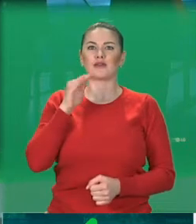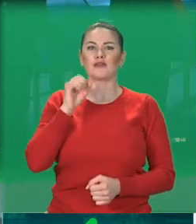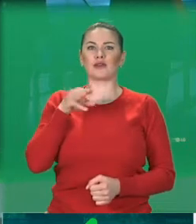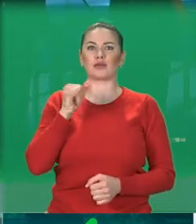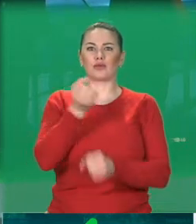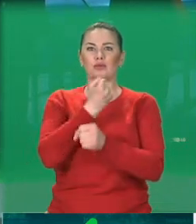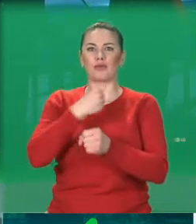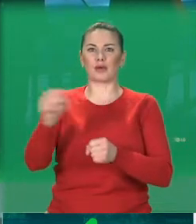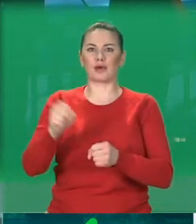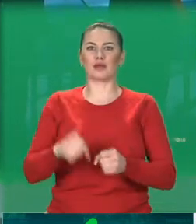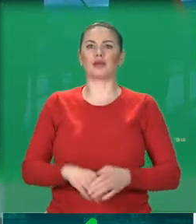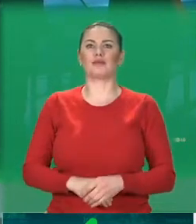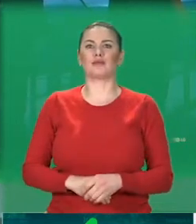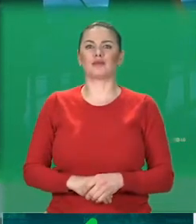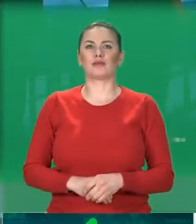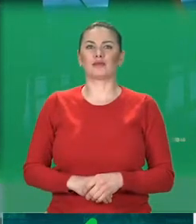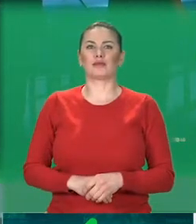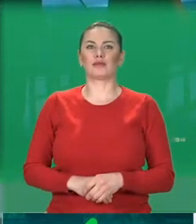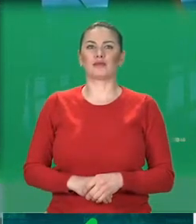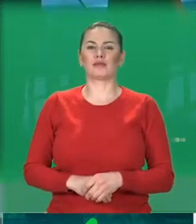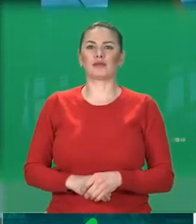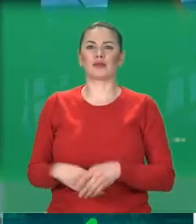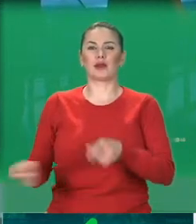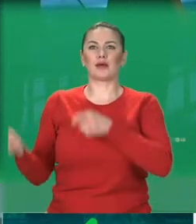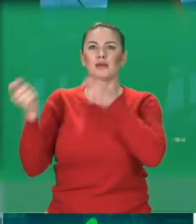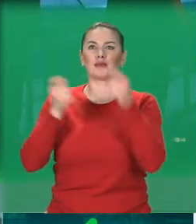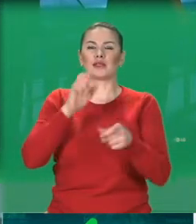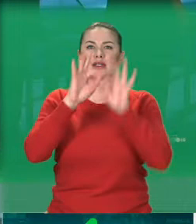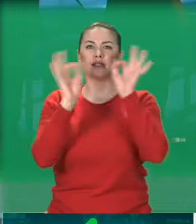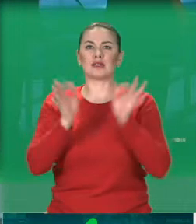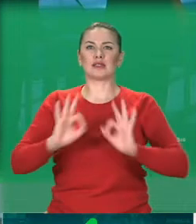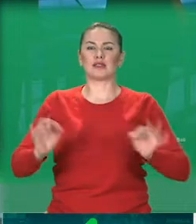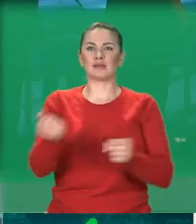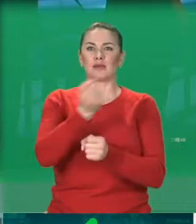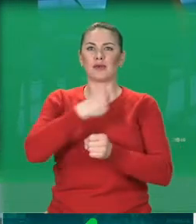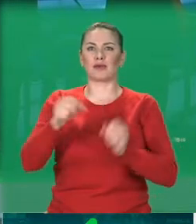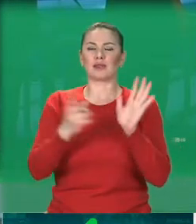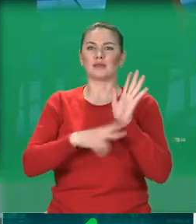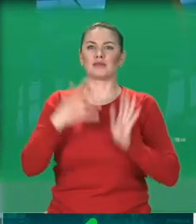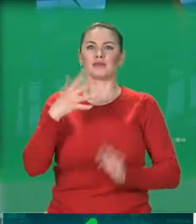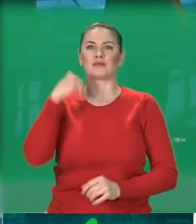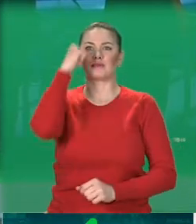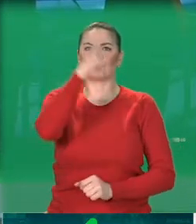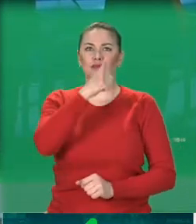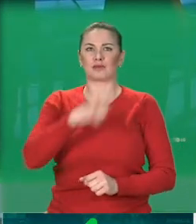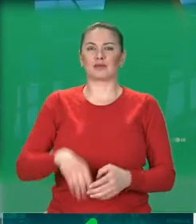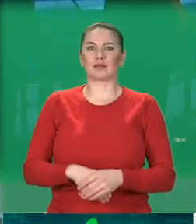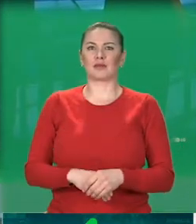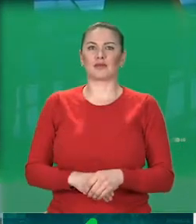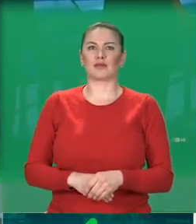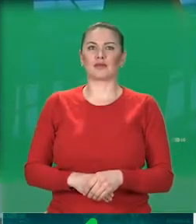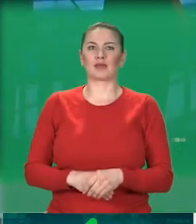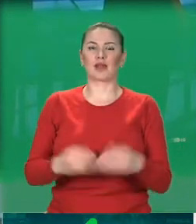Символ, посвященный 75-летию разгрома немецко-фашистских войск, прибыл в Южно-Сахалинск и уже скоро пройдет по всем крупным городам островного